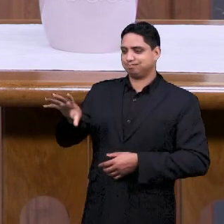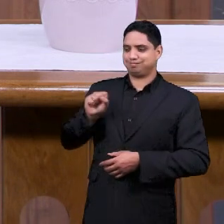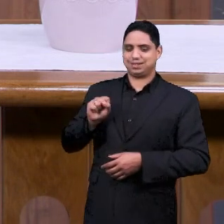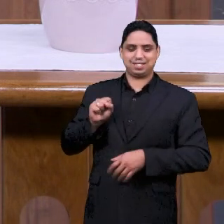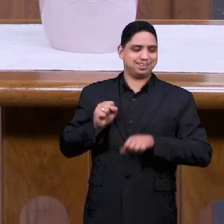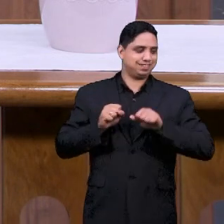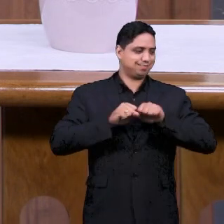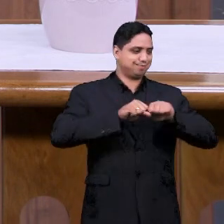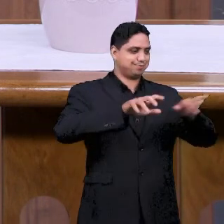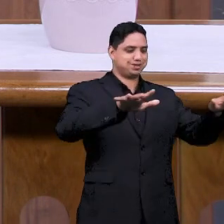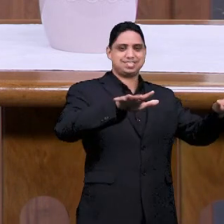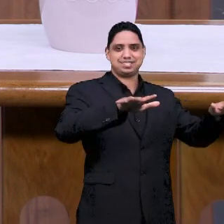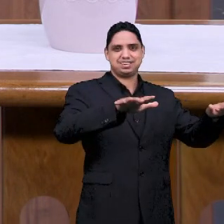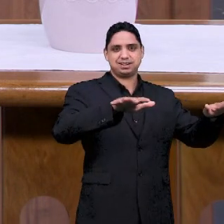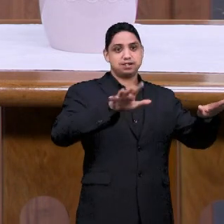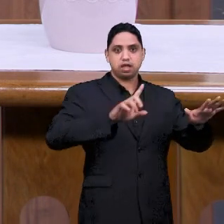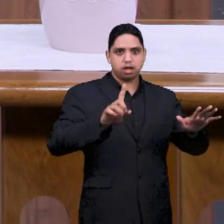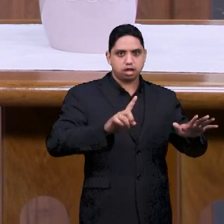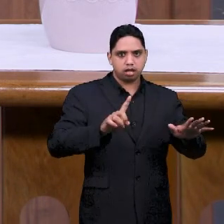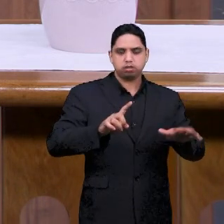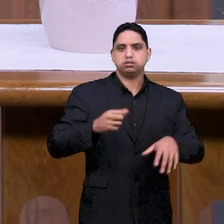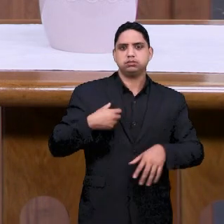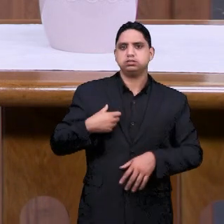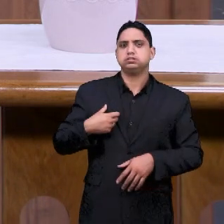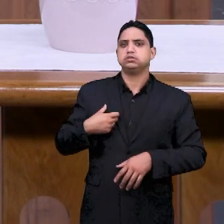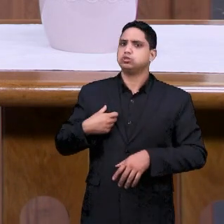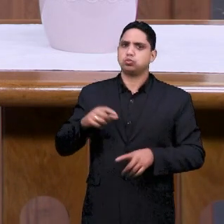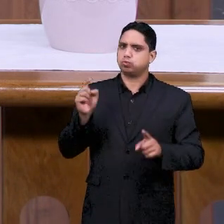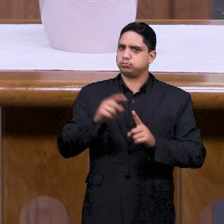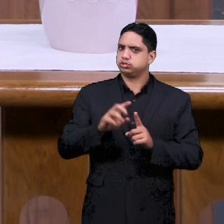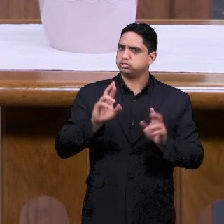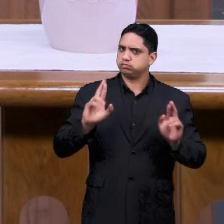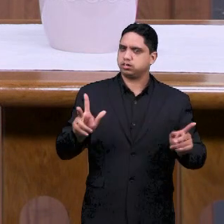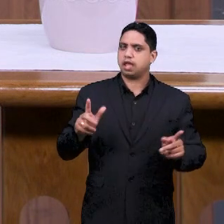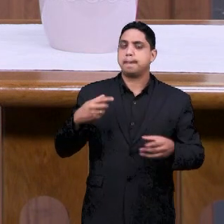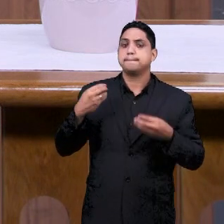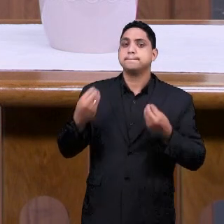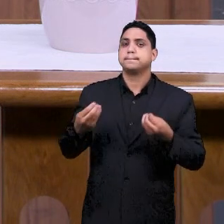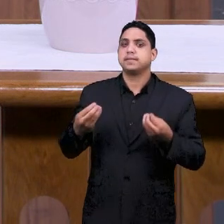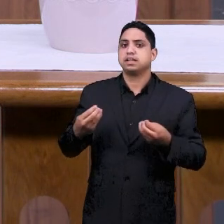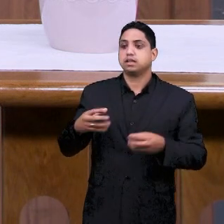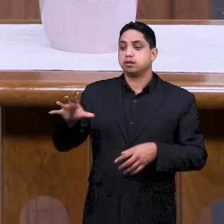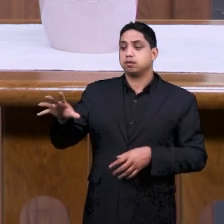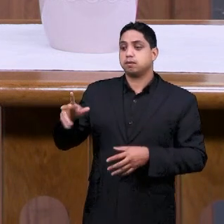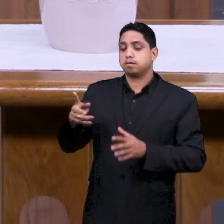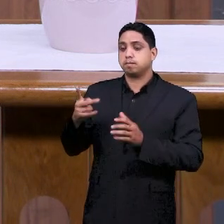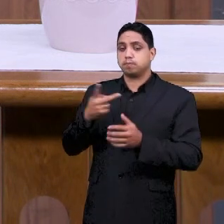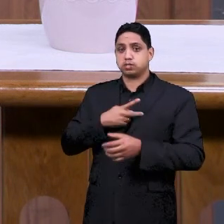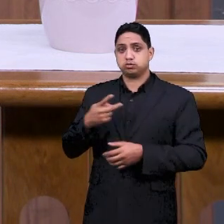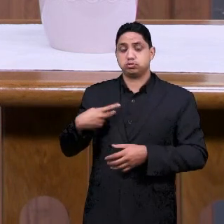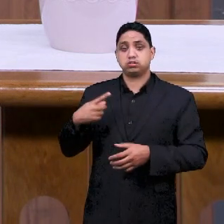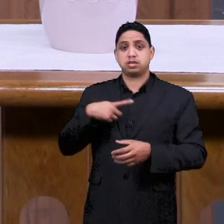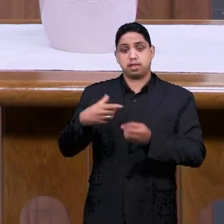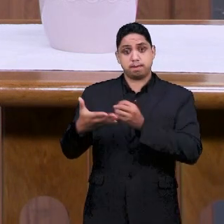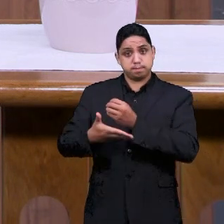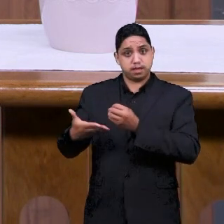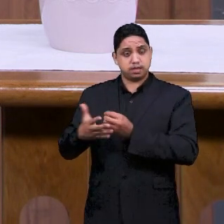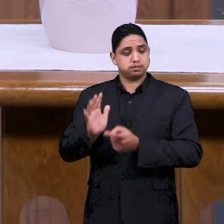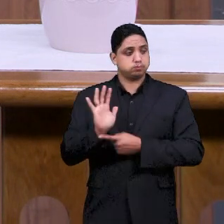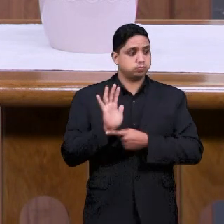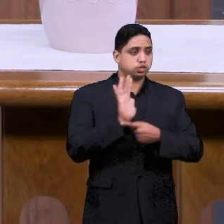information et partage avec son Église. Ce n'est pas cela l'objectif. L'objectif, c'est que les pasteurs puissent